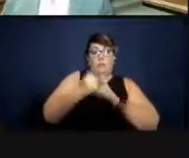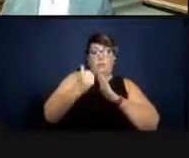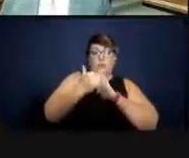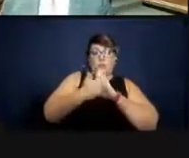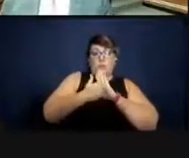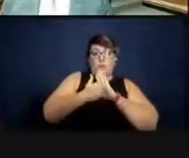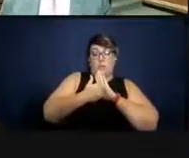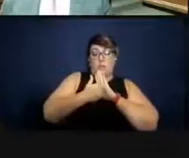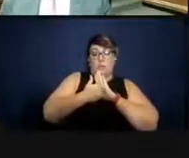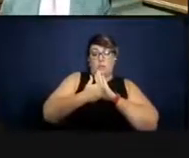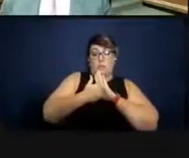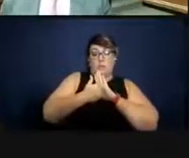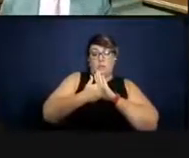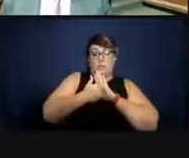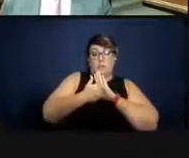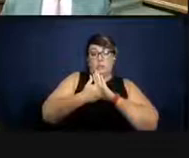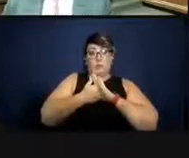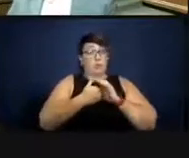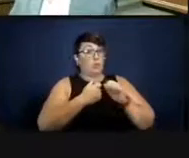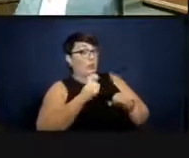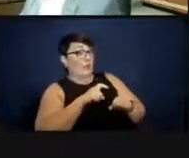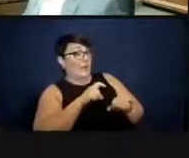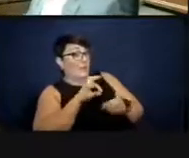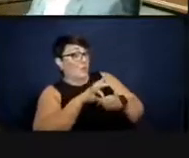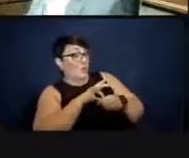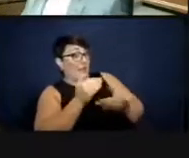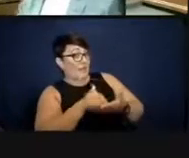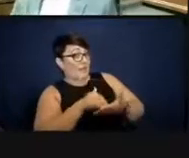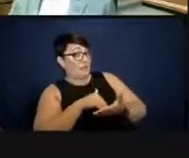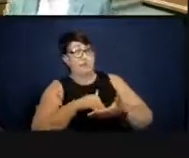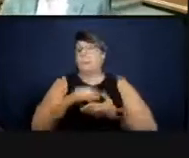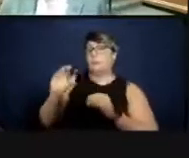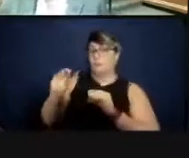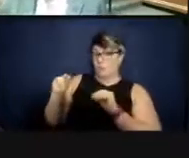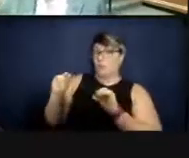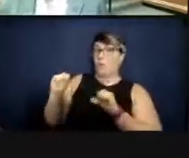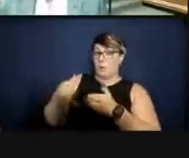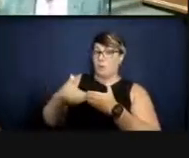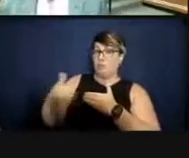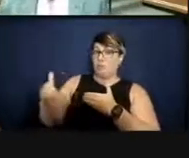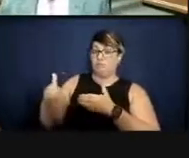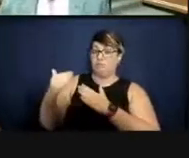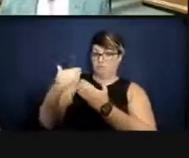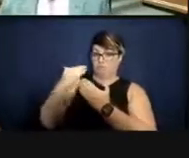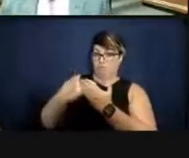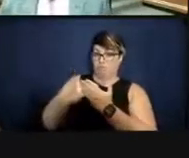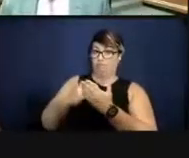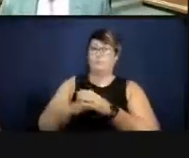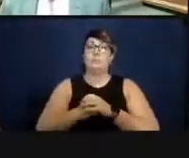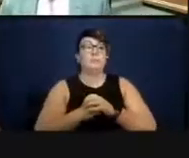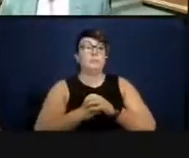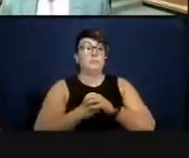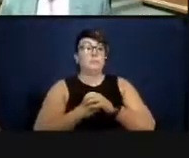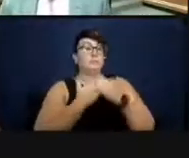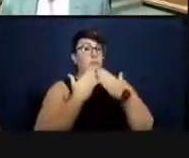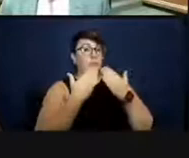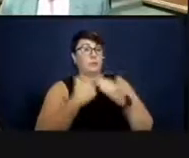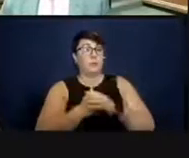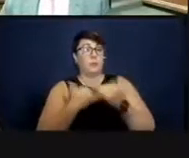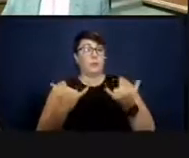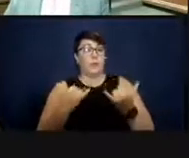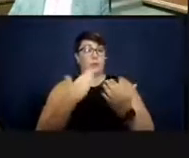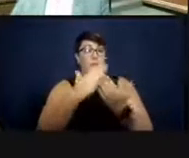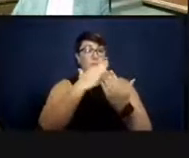tutaendelea na agenda yetu asili. Je, tunahitaji kupiga kura tena? Hapana. Tuendelee